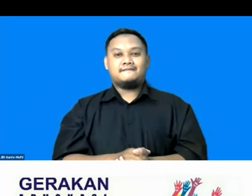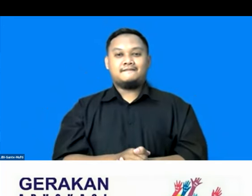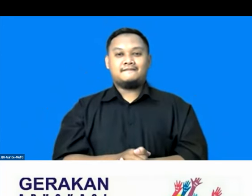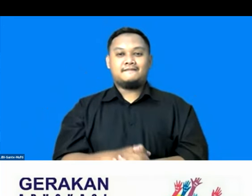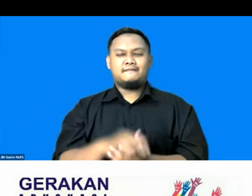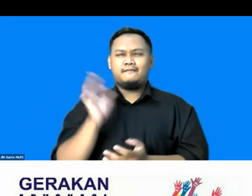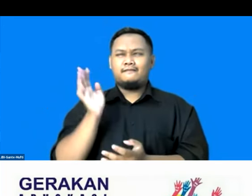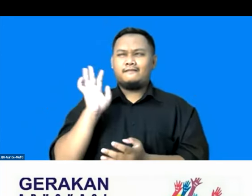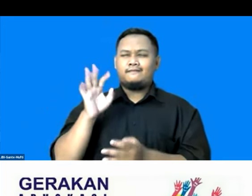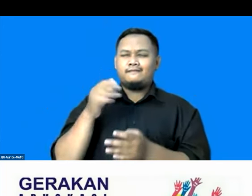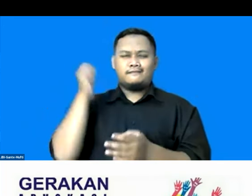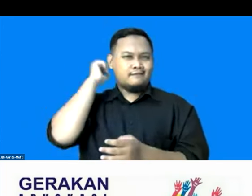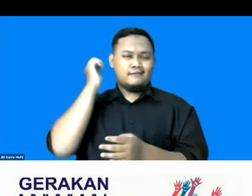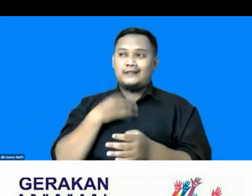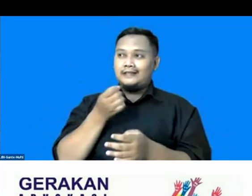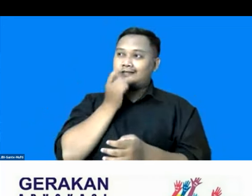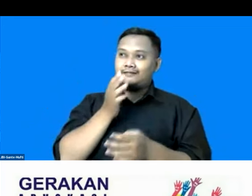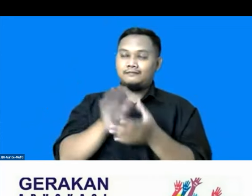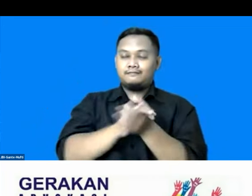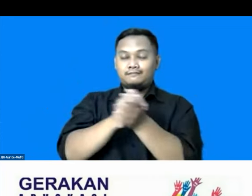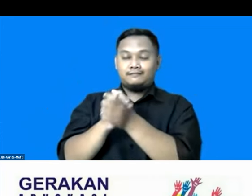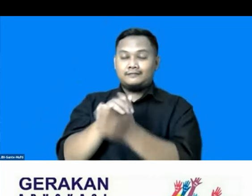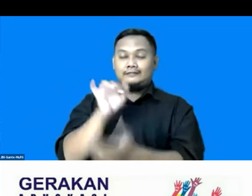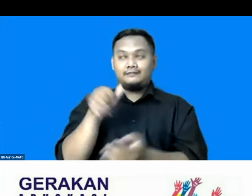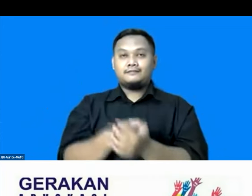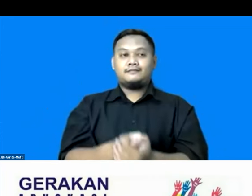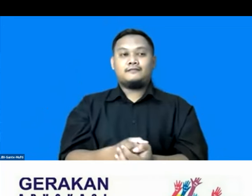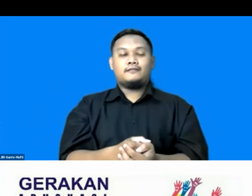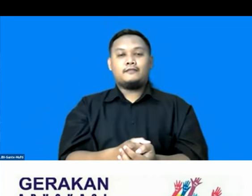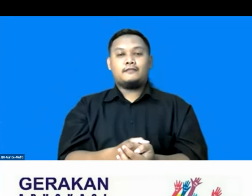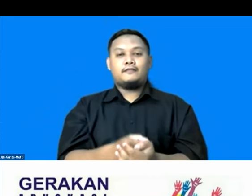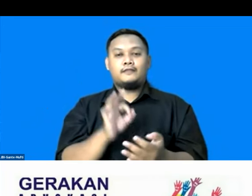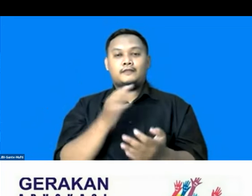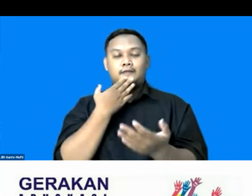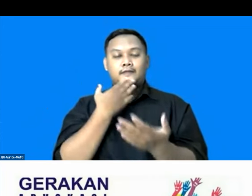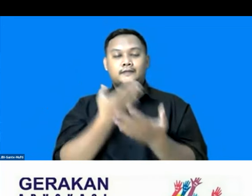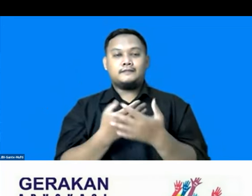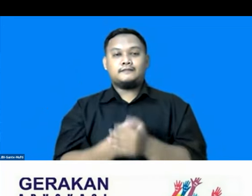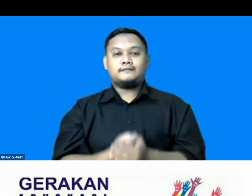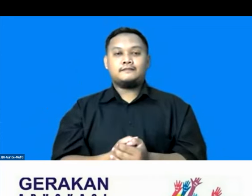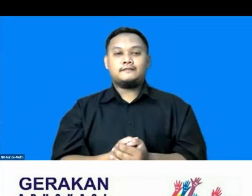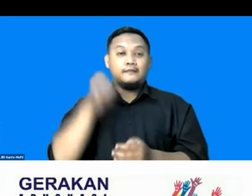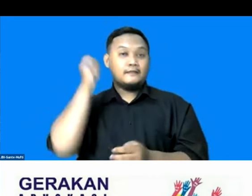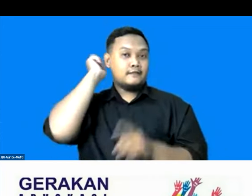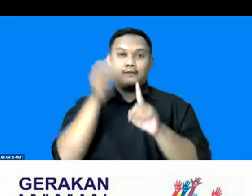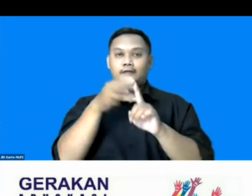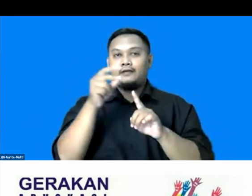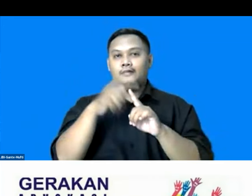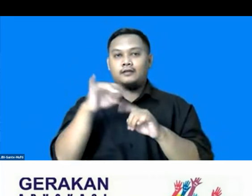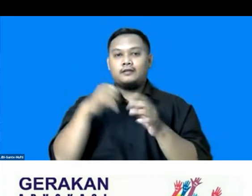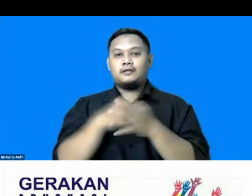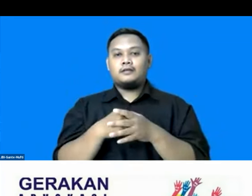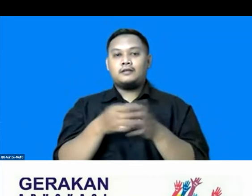kabar Ibu? Saya izin untuk memperkenalkan Ibu ya. Terima kasih. Ya, Bu Berti dengan nama panjang